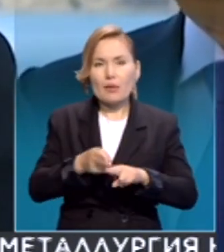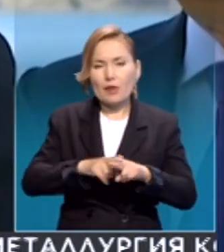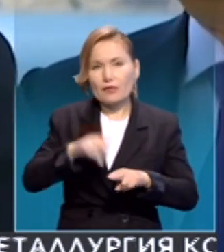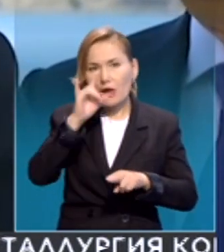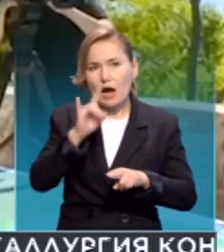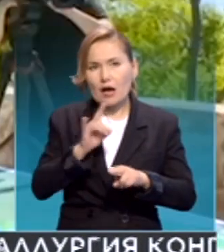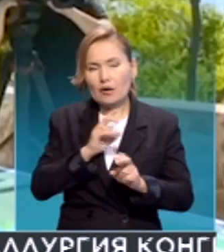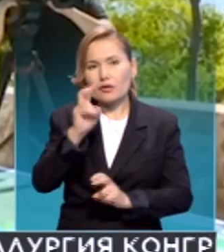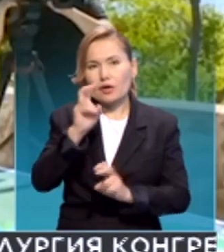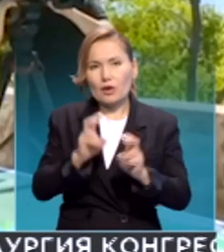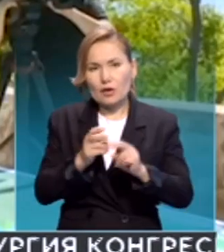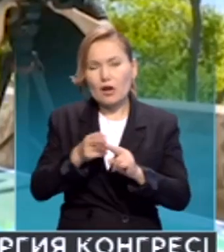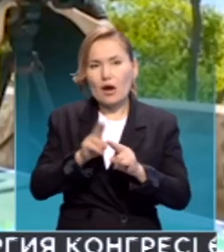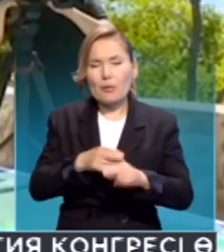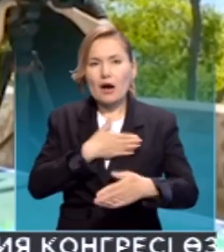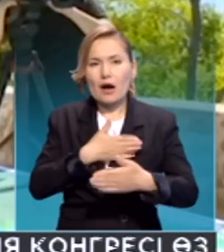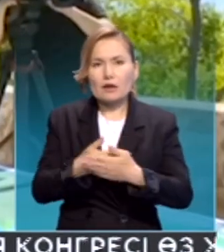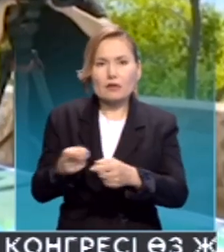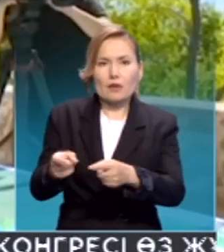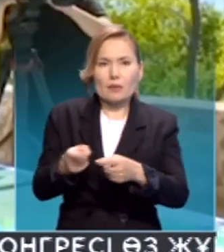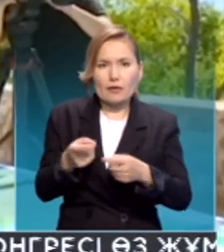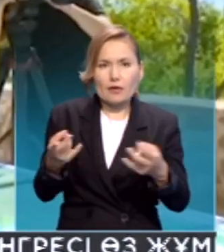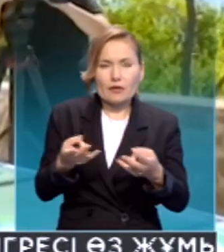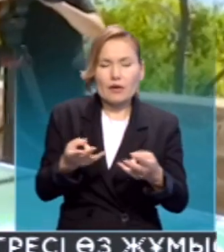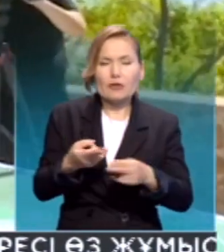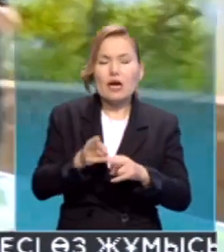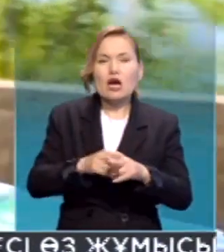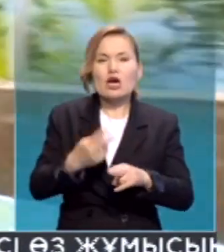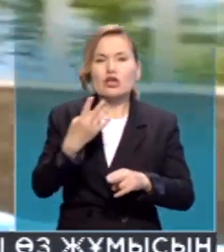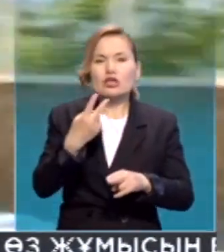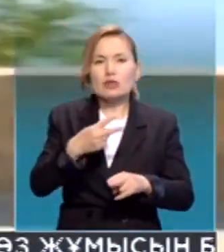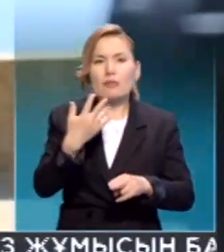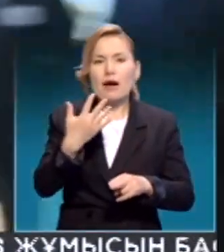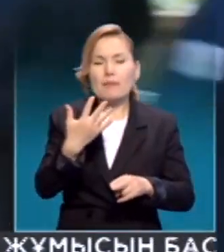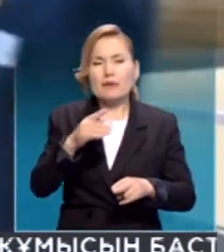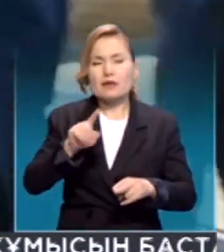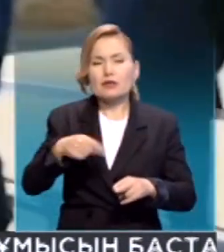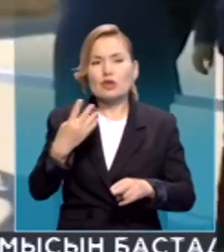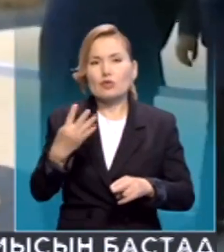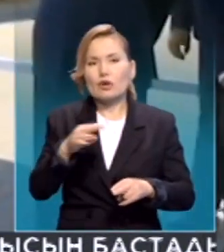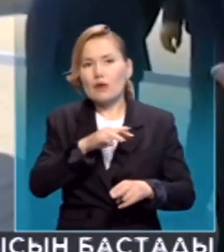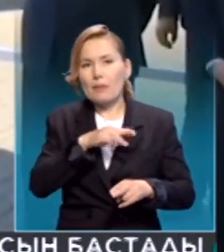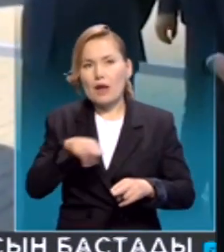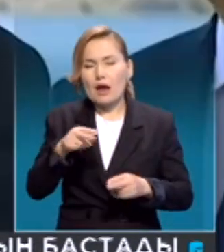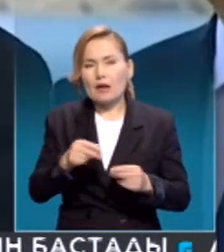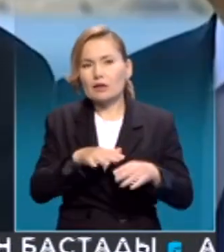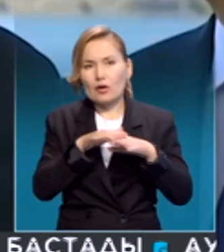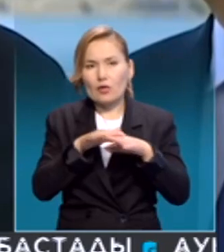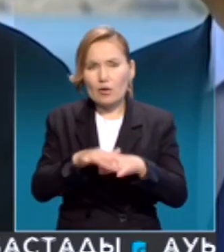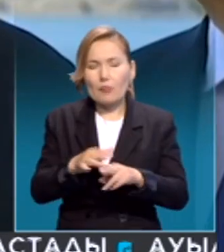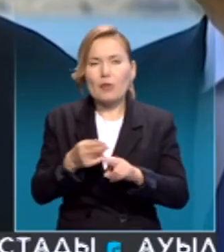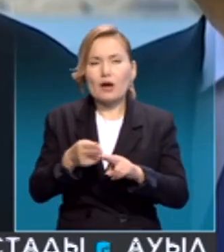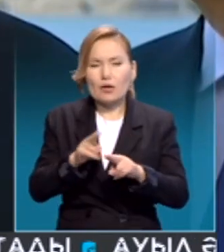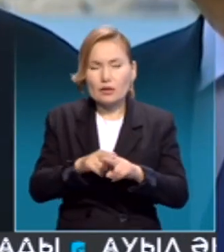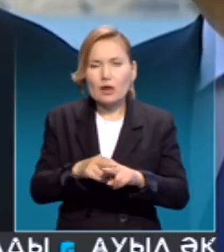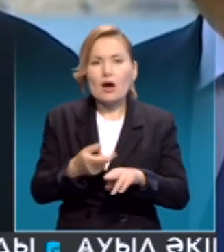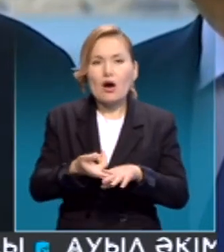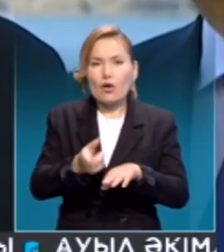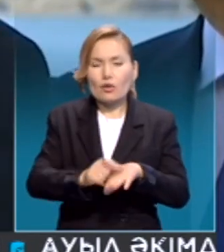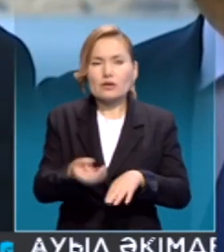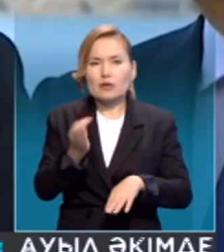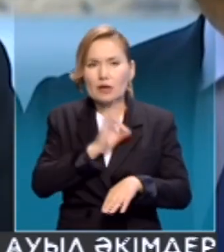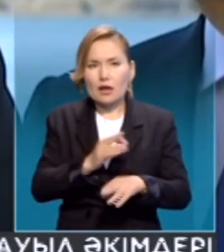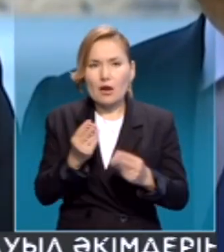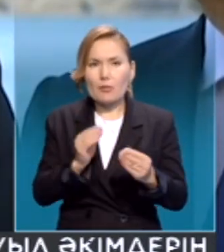компаниясын осы іске белсенді түрде атсалысуға шақырамын. 25,4 миллиард теңге мұндай ауқымды жұмыстар үшін жеткіліксіз болуы мүмкін. Қаржыны